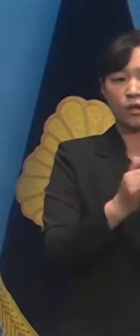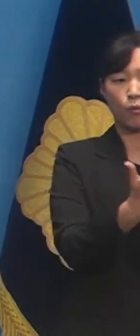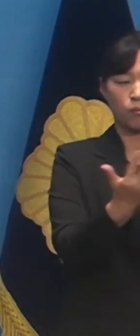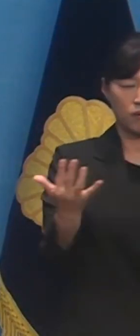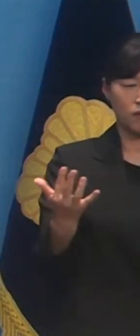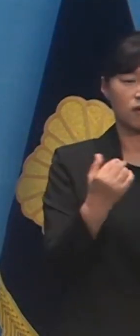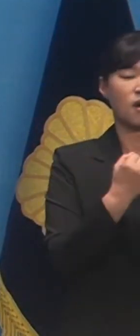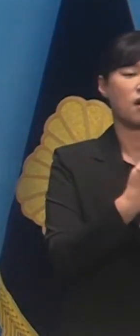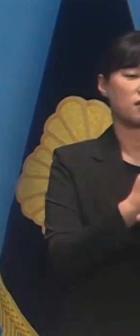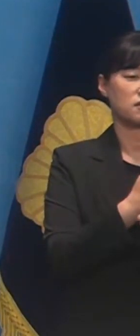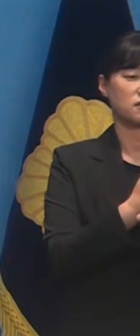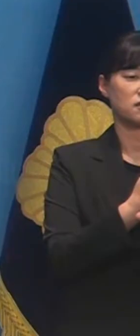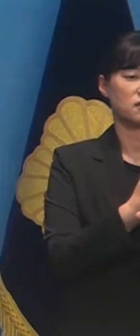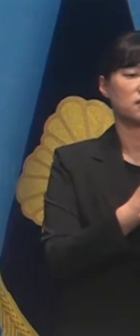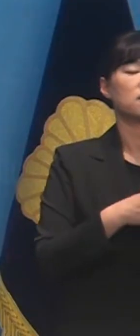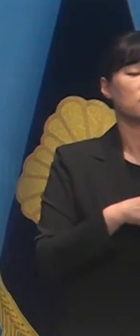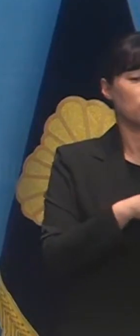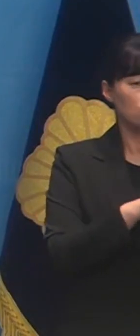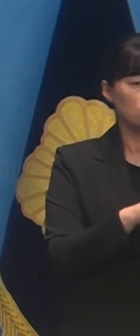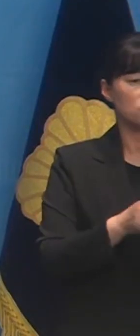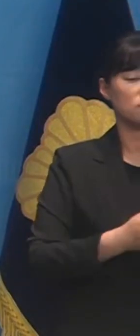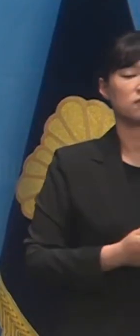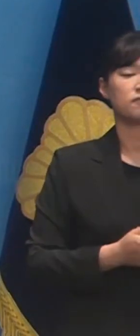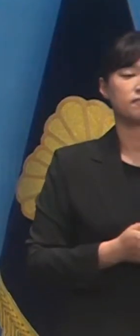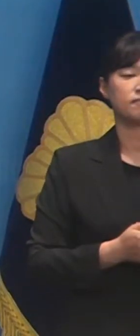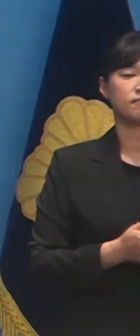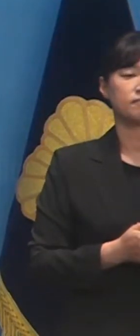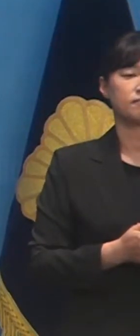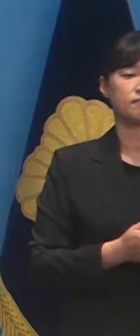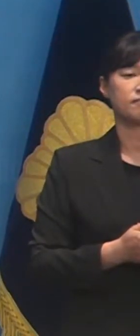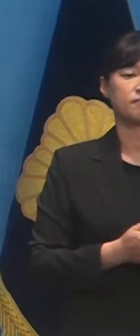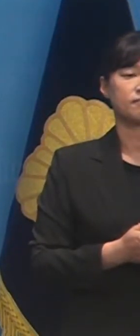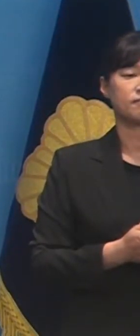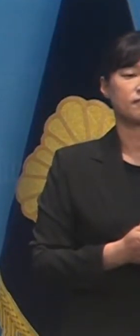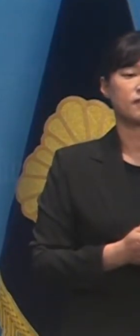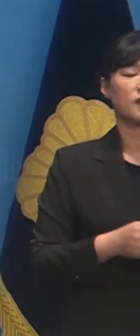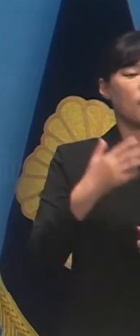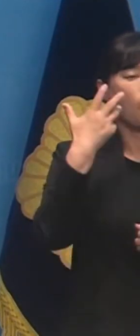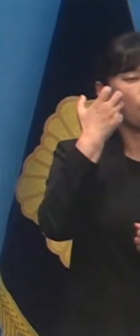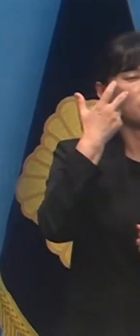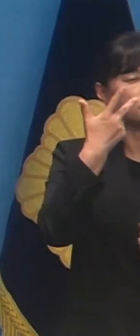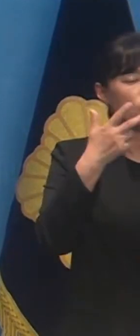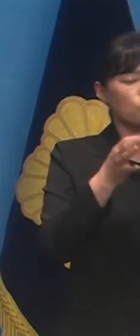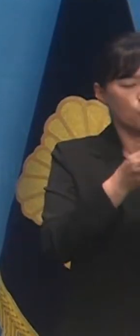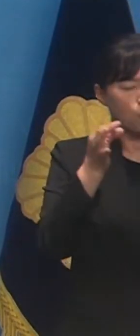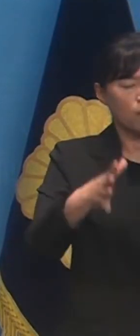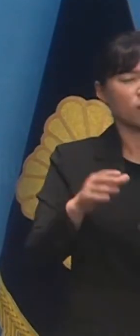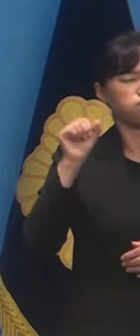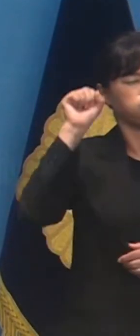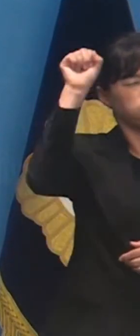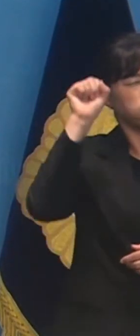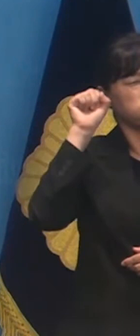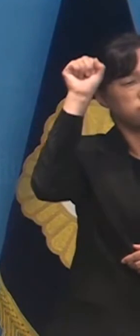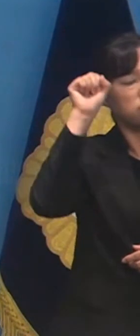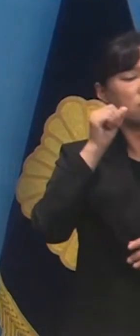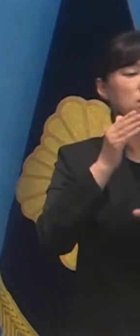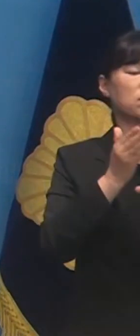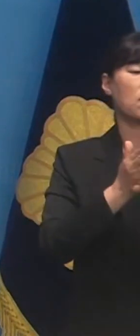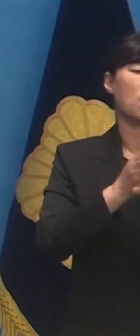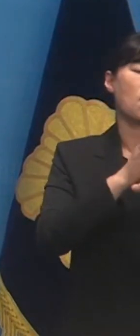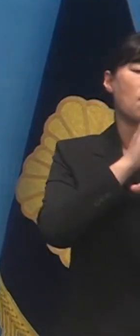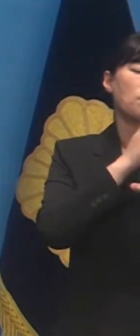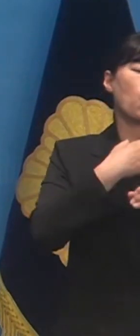기자회견을 하나오션 노사 이슈로 진행한 이유는 87일째 진행 중인 고공농성이